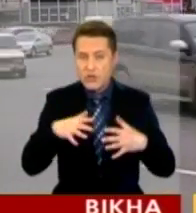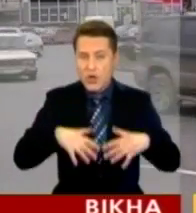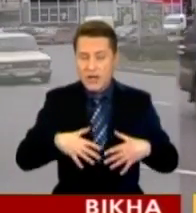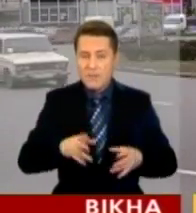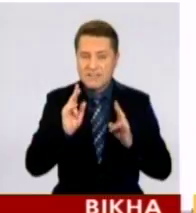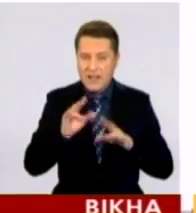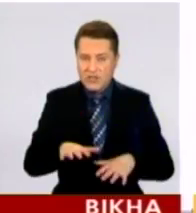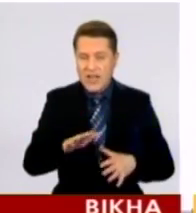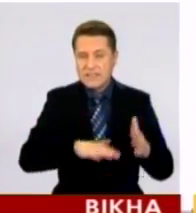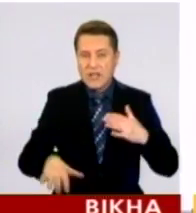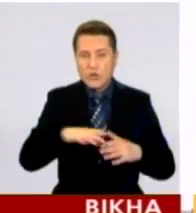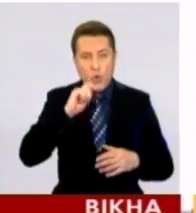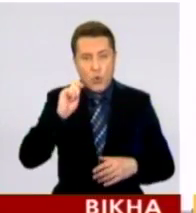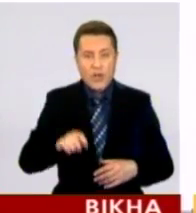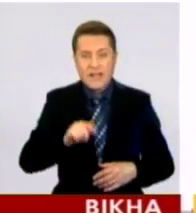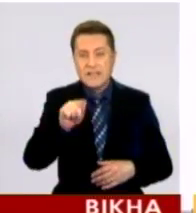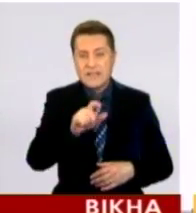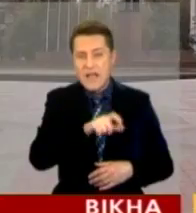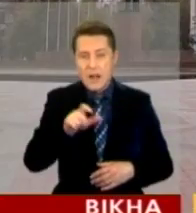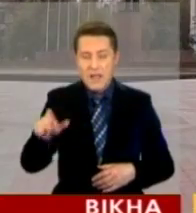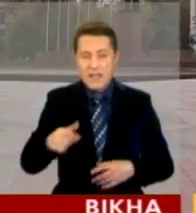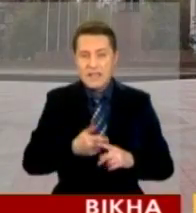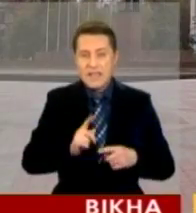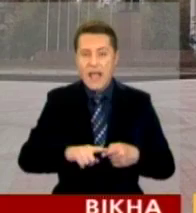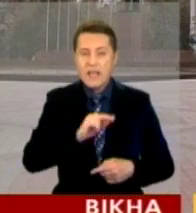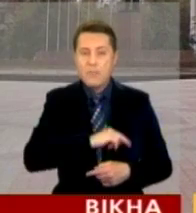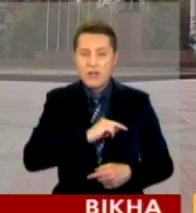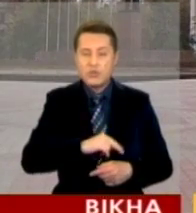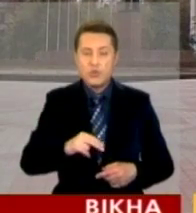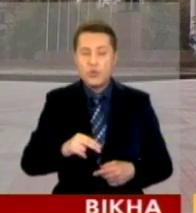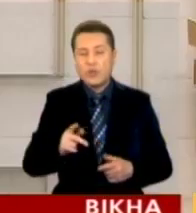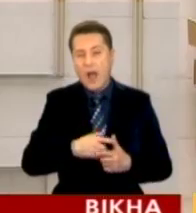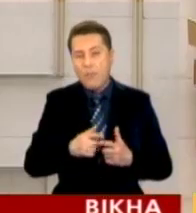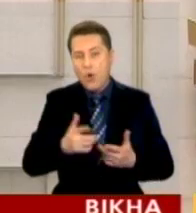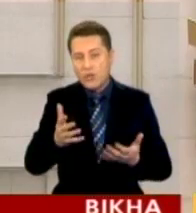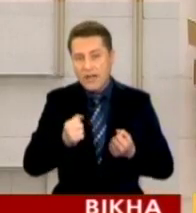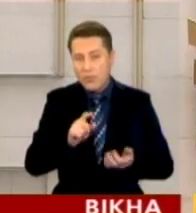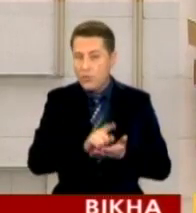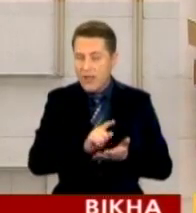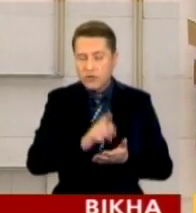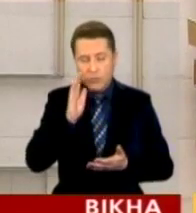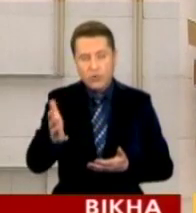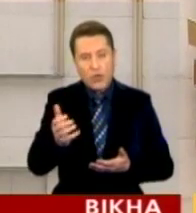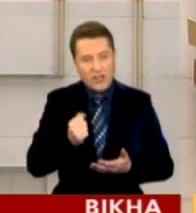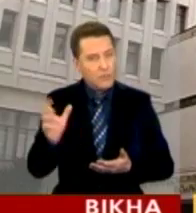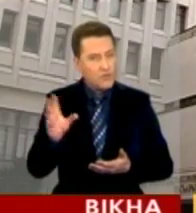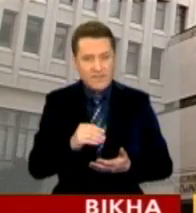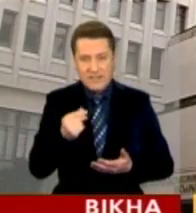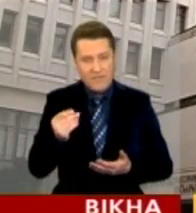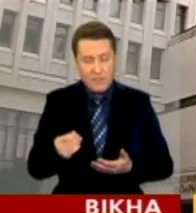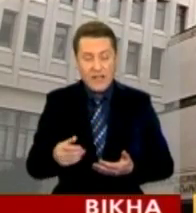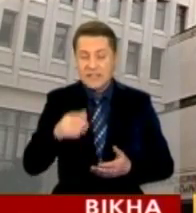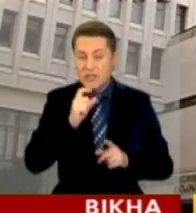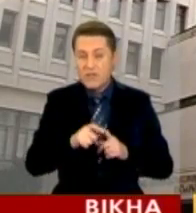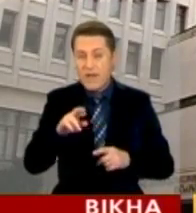залишається територією України, і ті громадяни нашої держави, які працюють або отримують там пенсію, будуть отримувати усі виплати. За словами